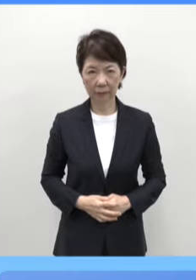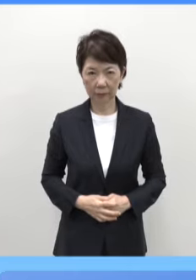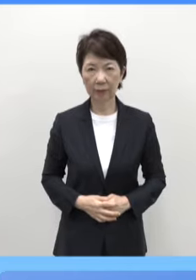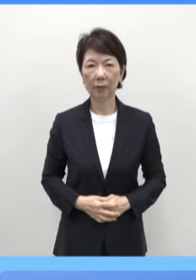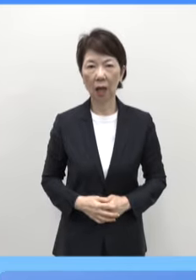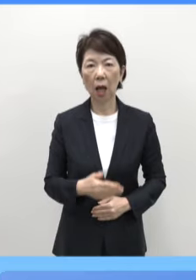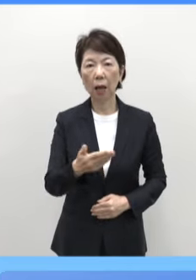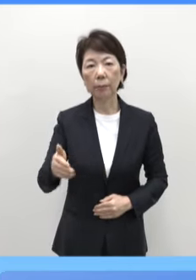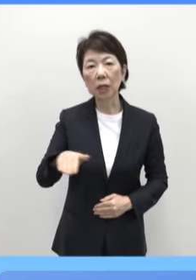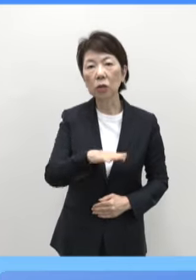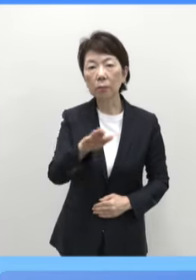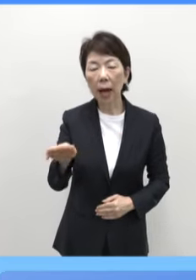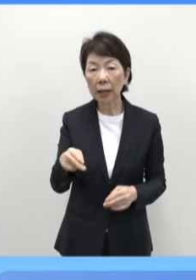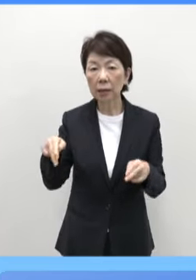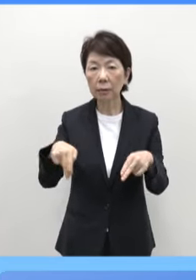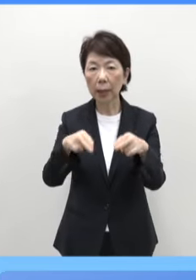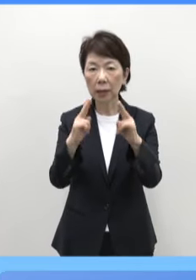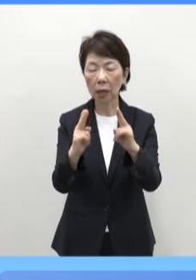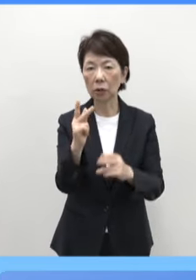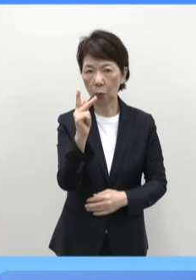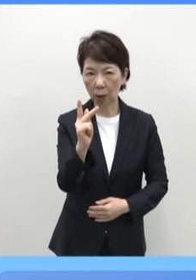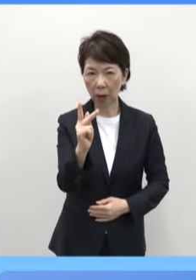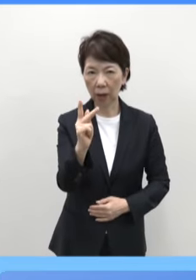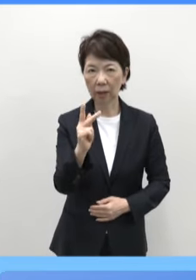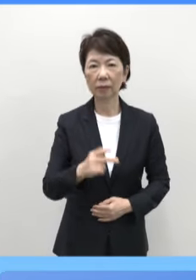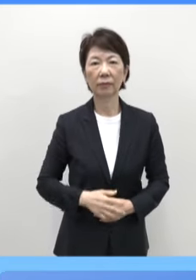水回りスペシャリスト課、